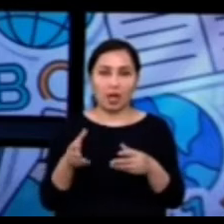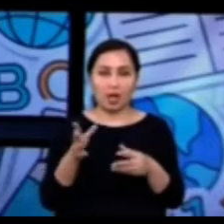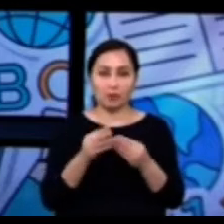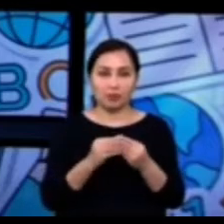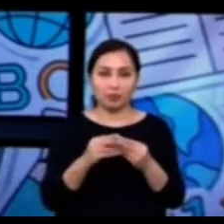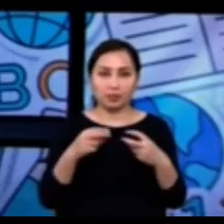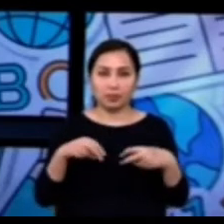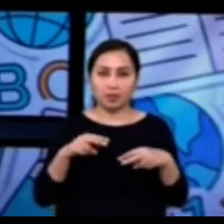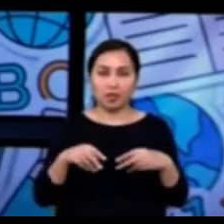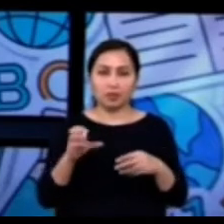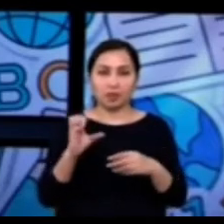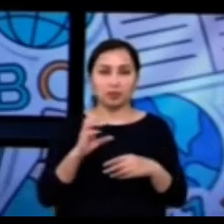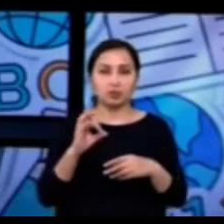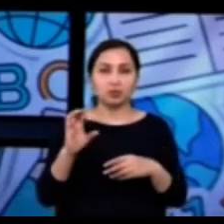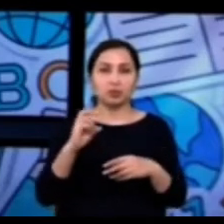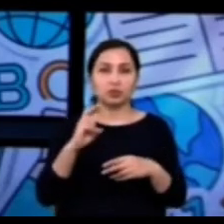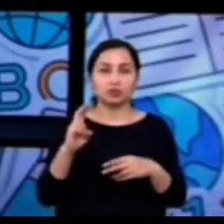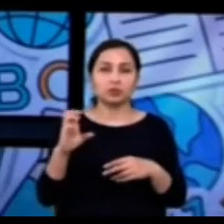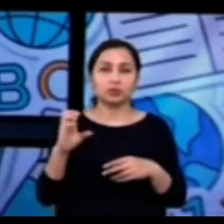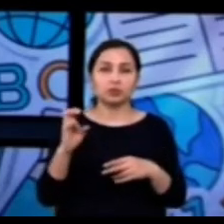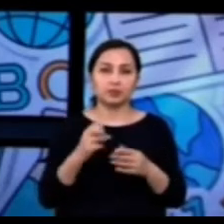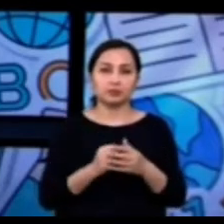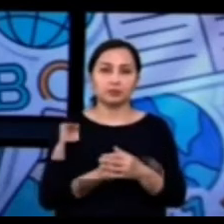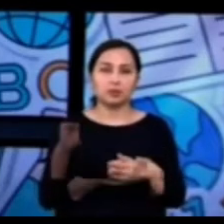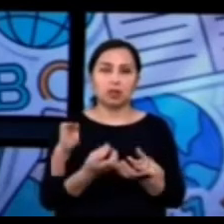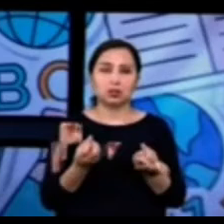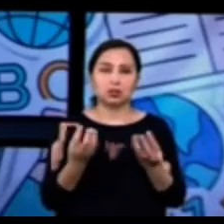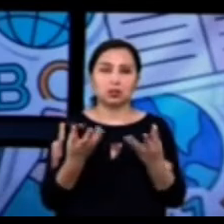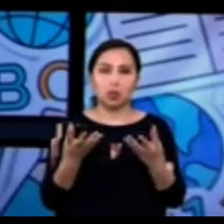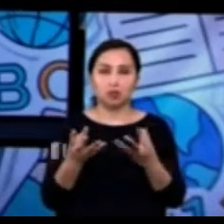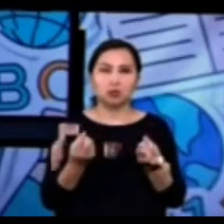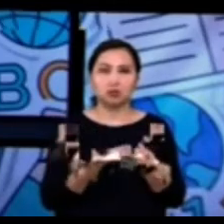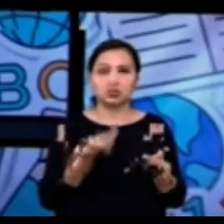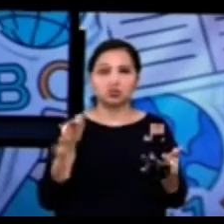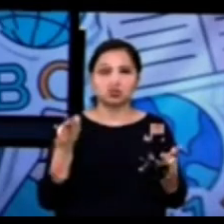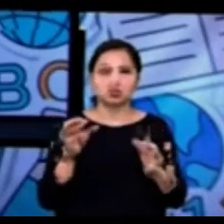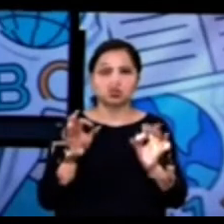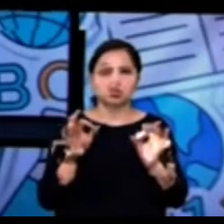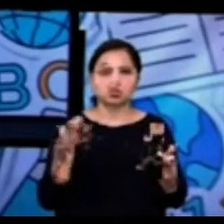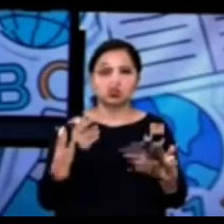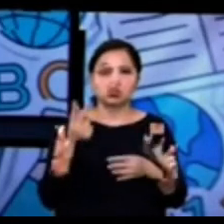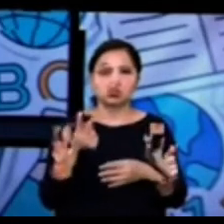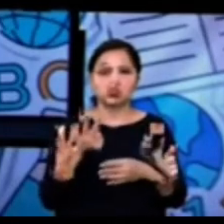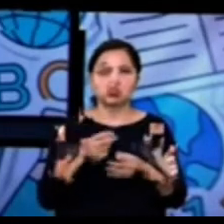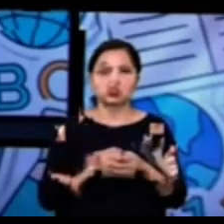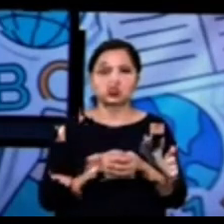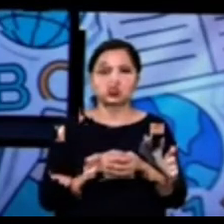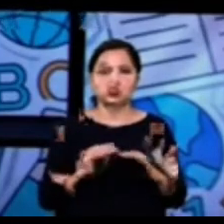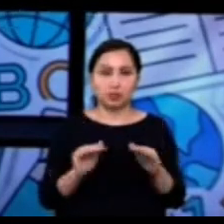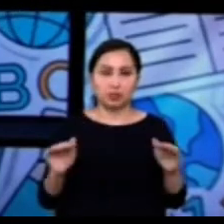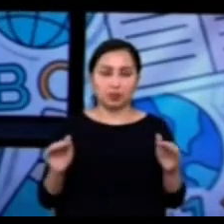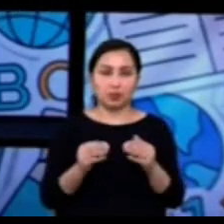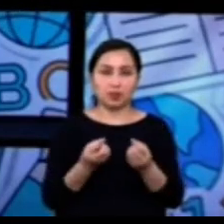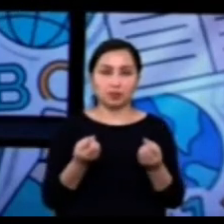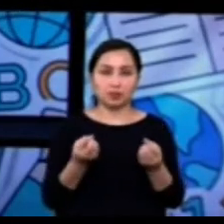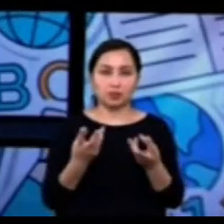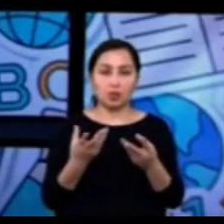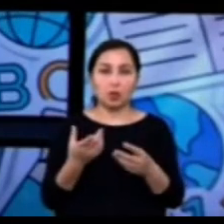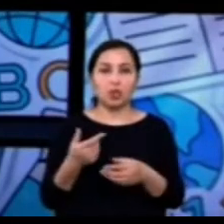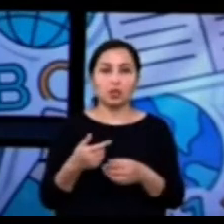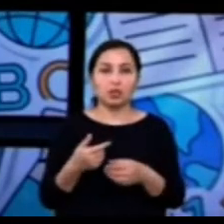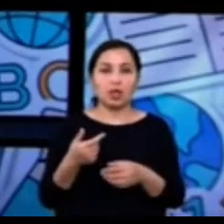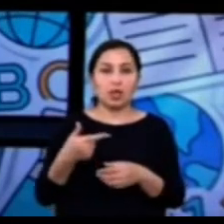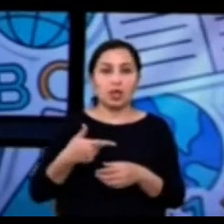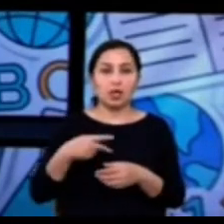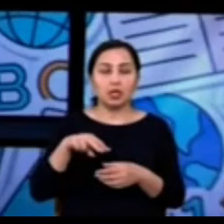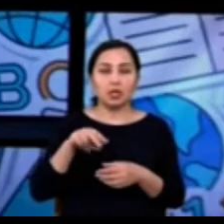проверяем? «Сосна». Сколько получилось? Правильно, два. Ребята, а сколько гласных